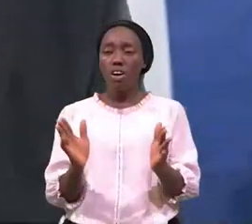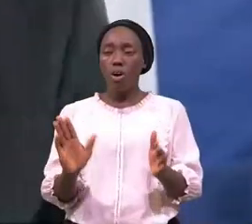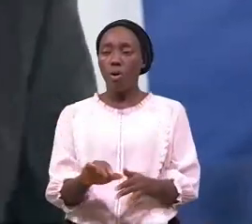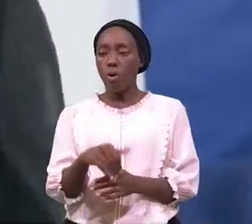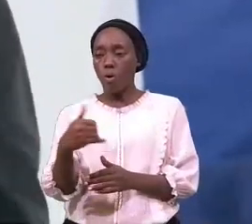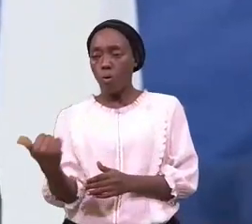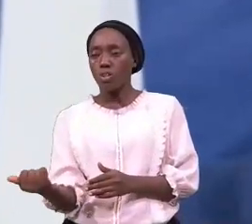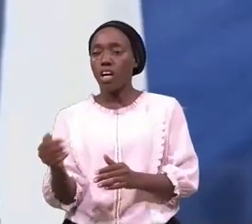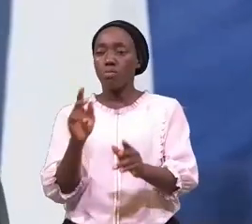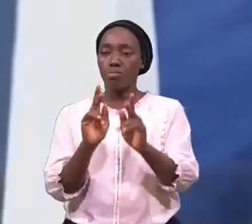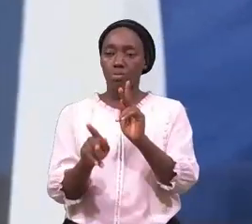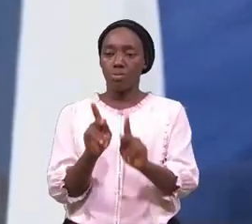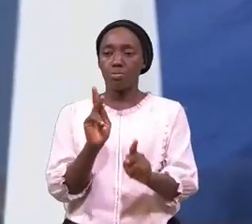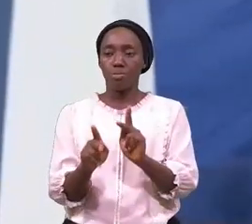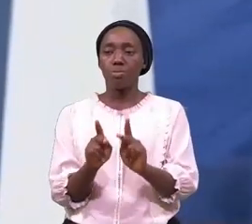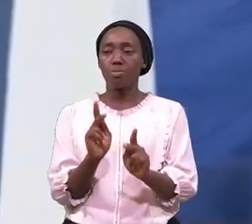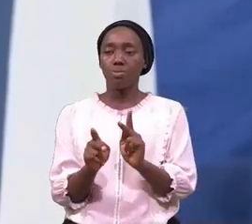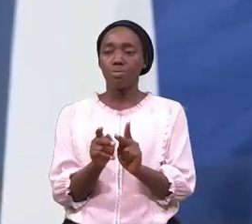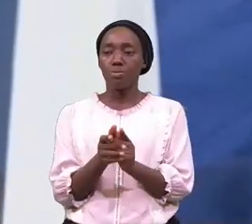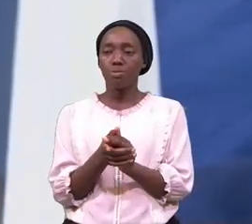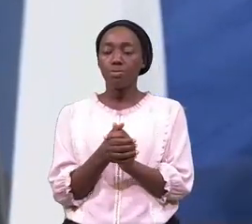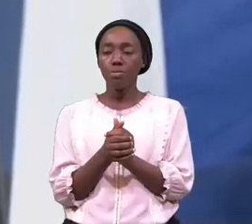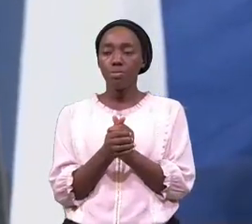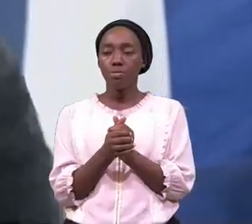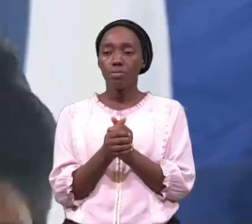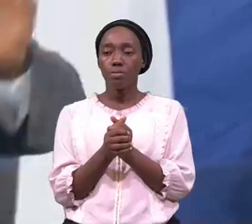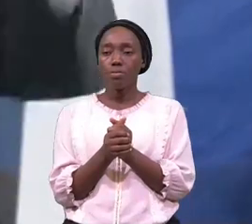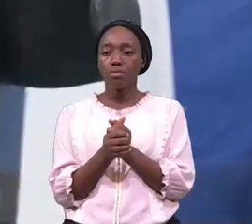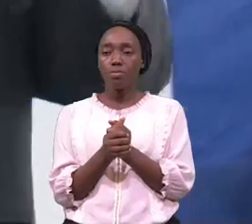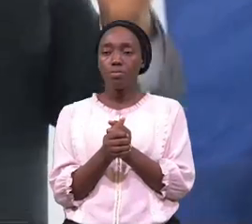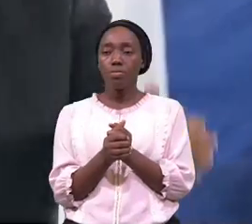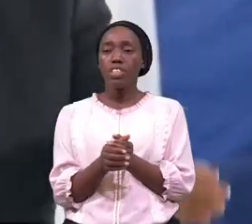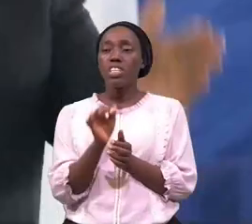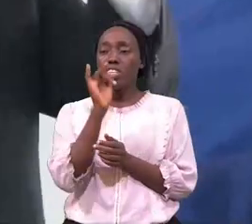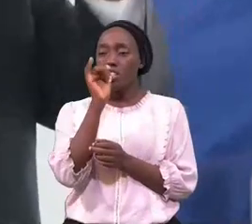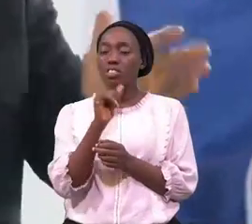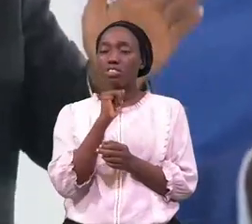Votre posture et interaction avec les autres édifie les autres.